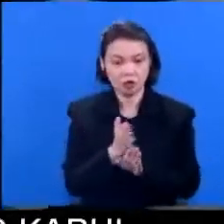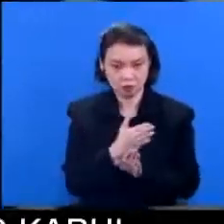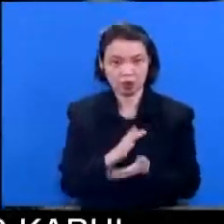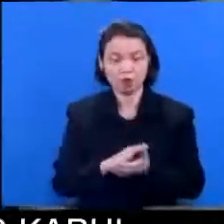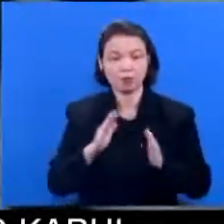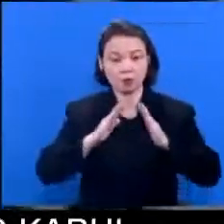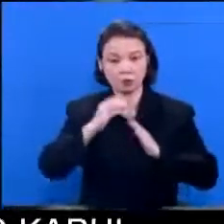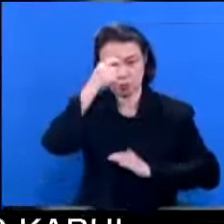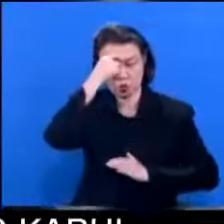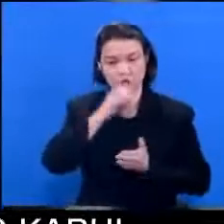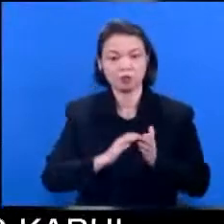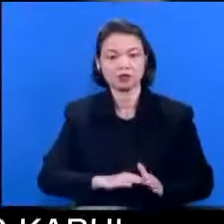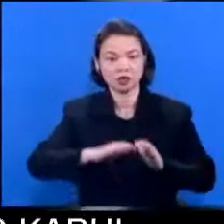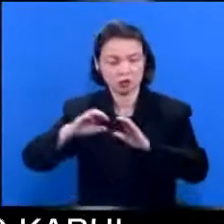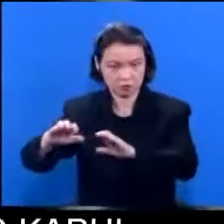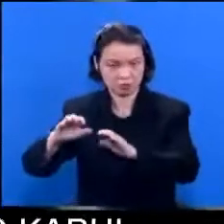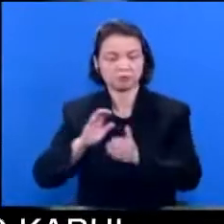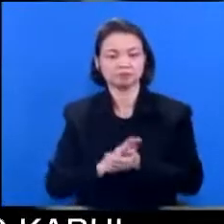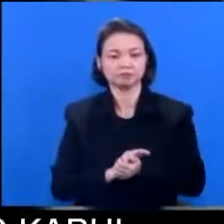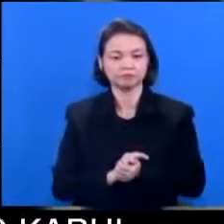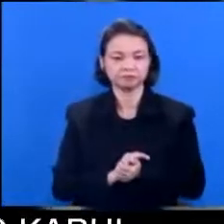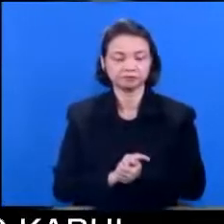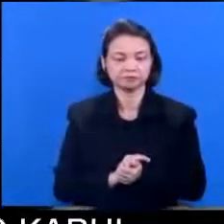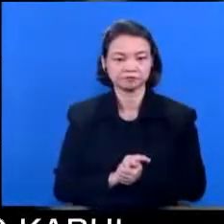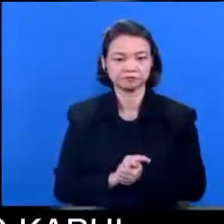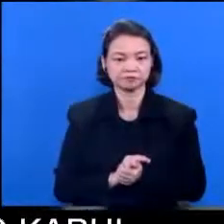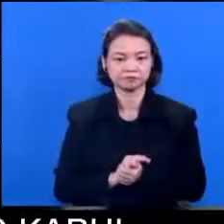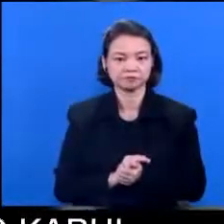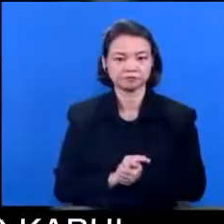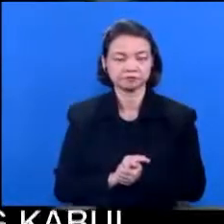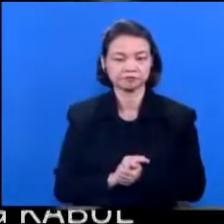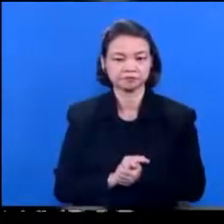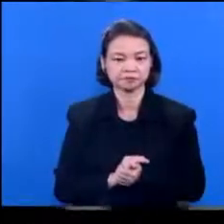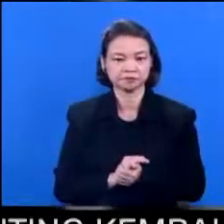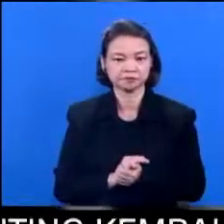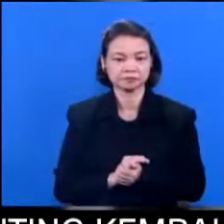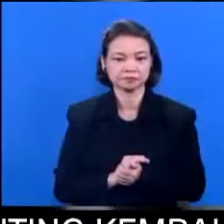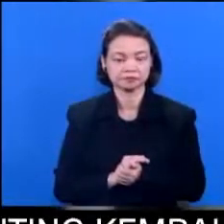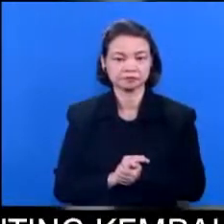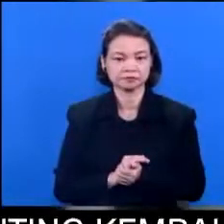PKU Gamping. Tim Liputan CNN Indonesia.